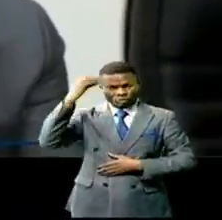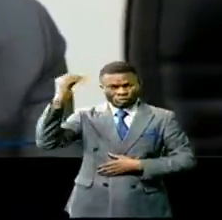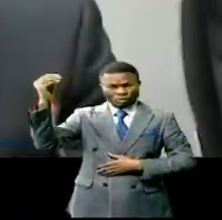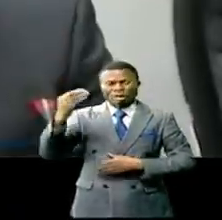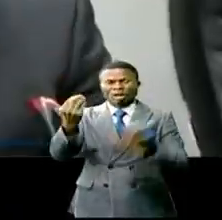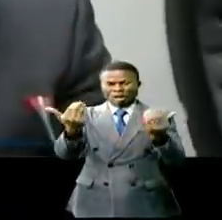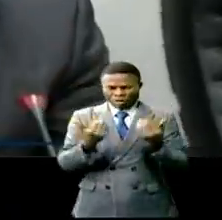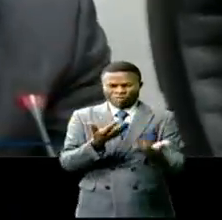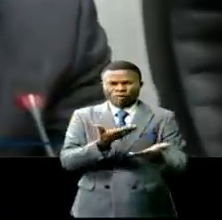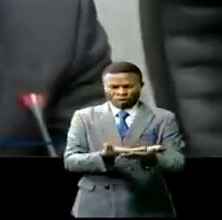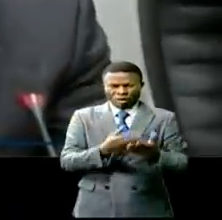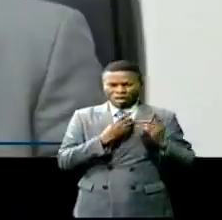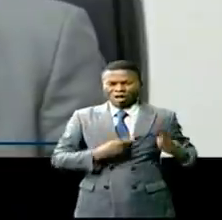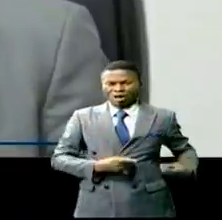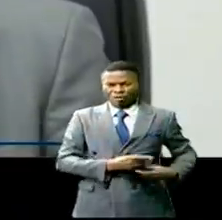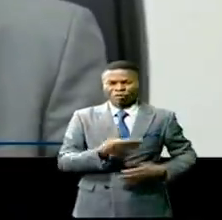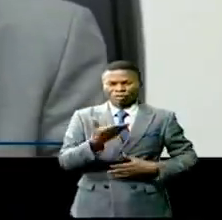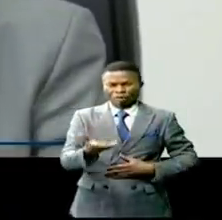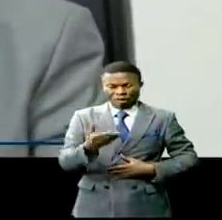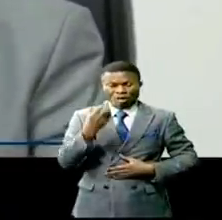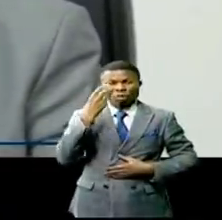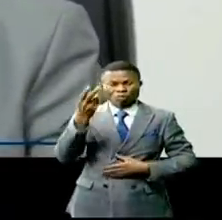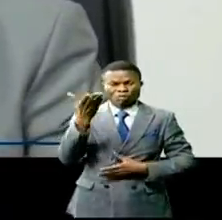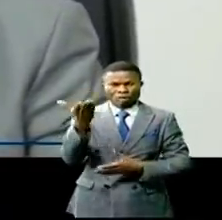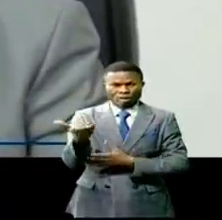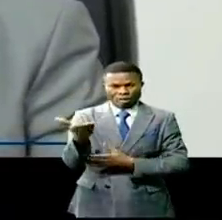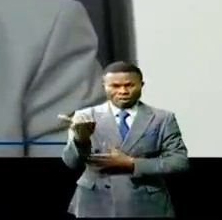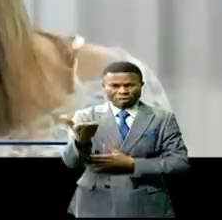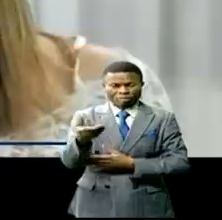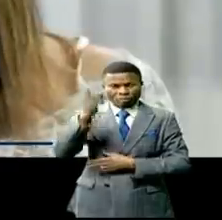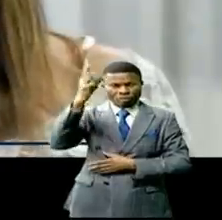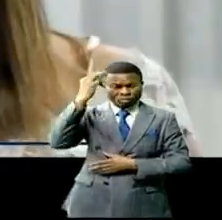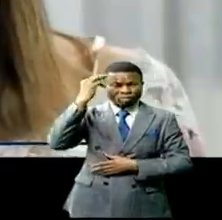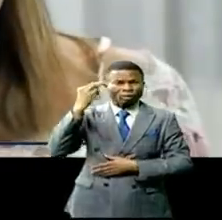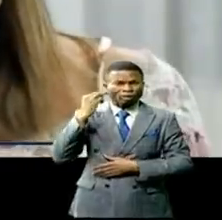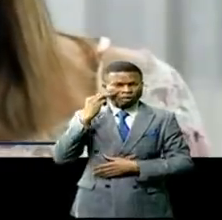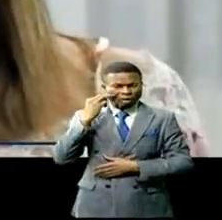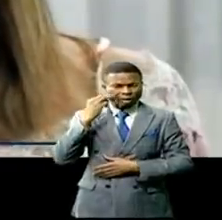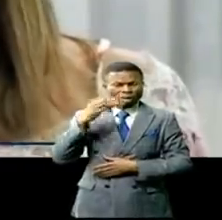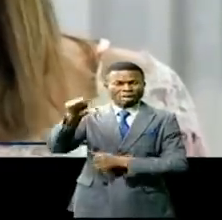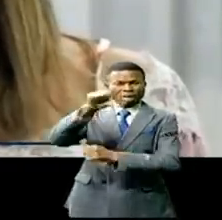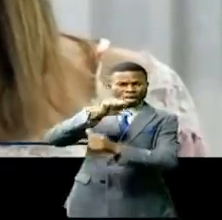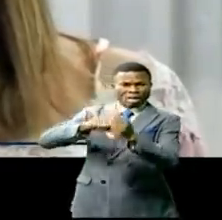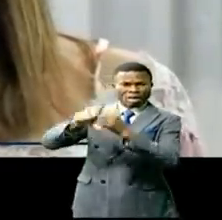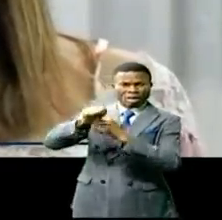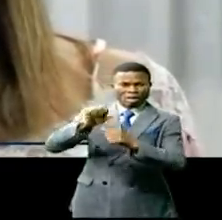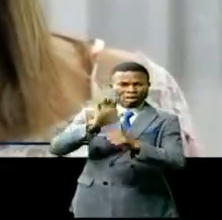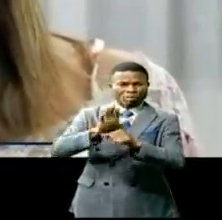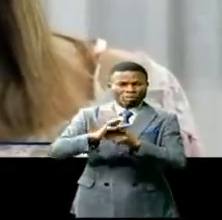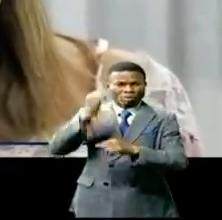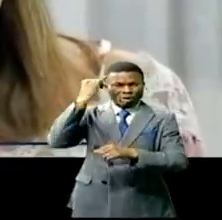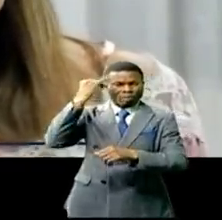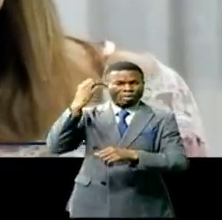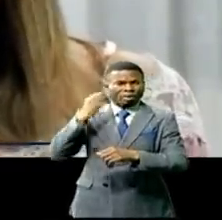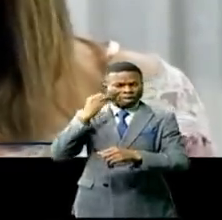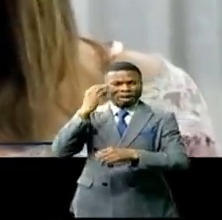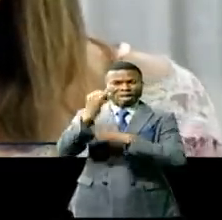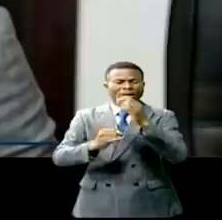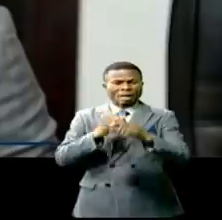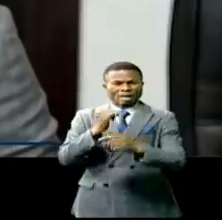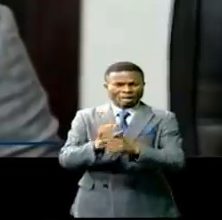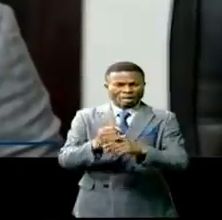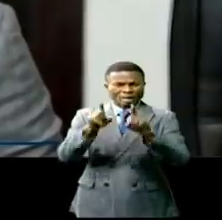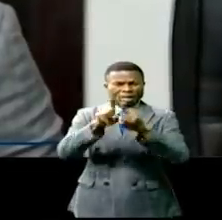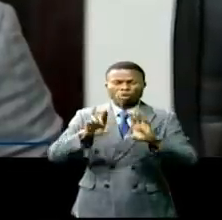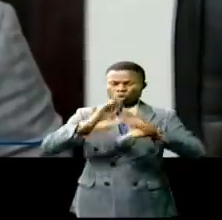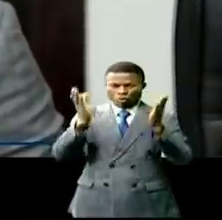aujourd'hui nous avons vieilli un premier ministre entouré des ministres de l'intégration régionale de